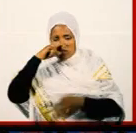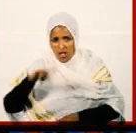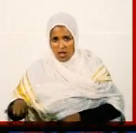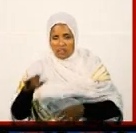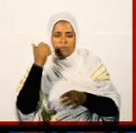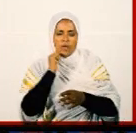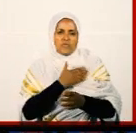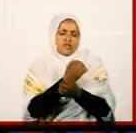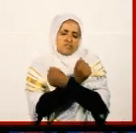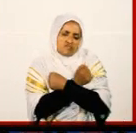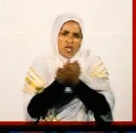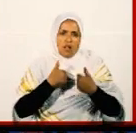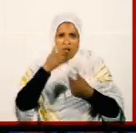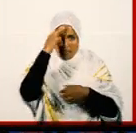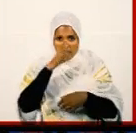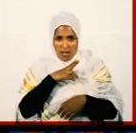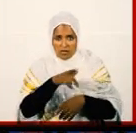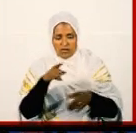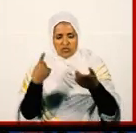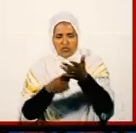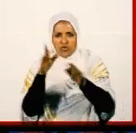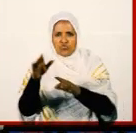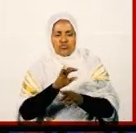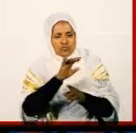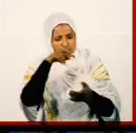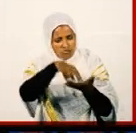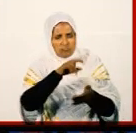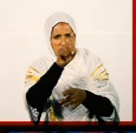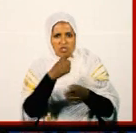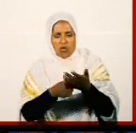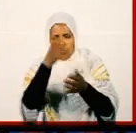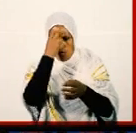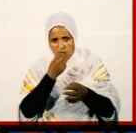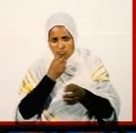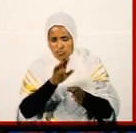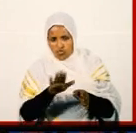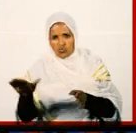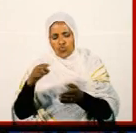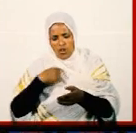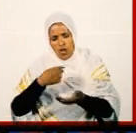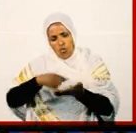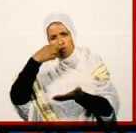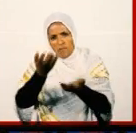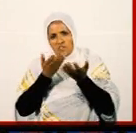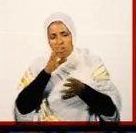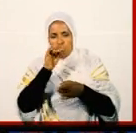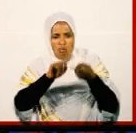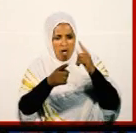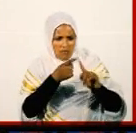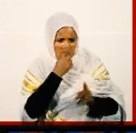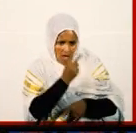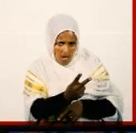እና ህፃናትም እመቤታችንን ከመውደዳቸው የተነሳ በዚህ ቀን እነሱ እንዲቆርቡ ይጠይቃሉ። ወላጆች ሳይሆኑ ልጆቹ እቆርባለሁ